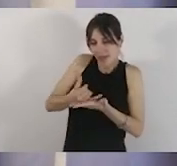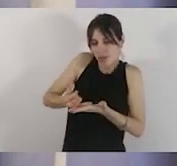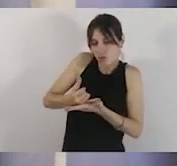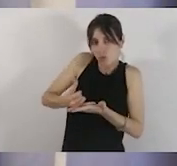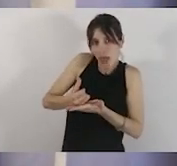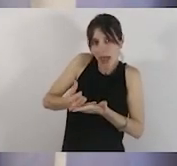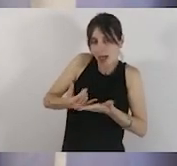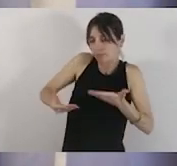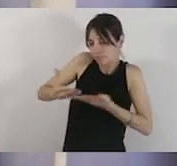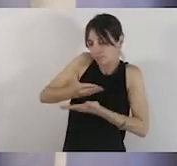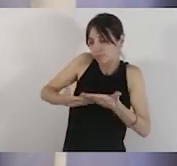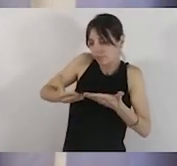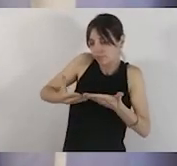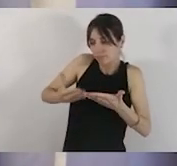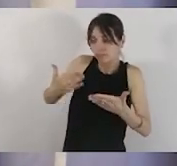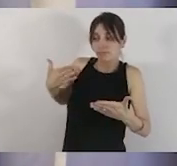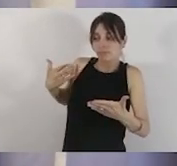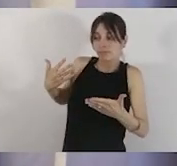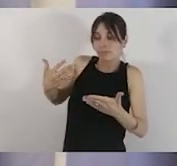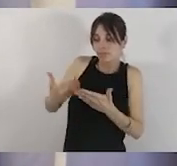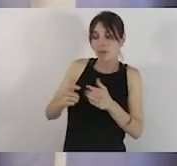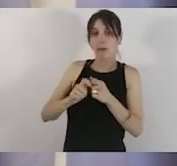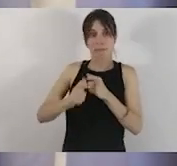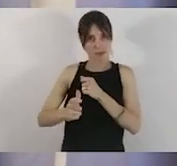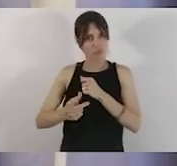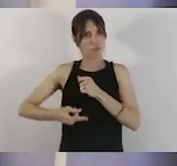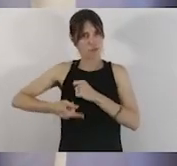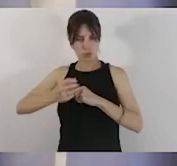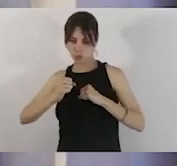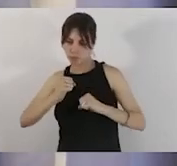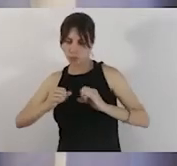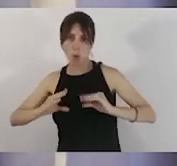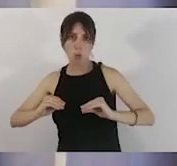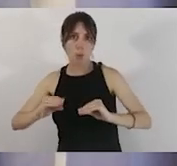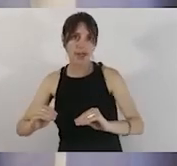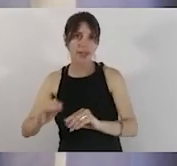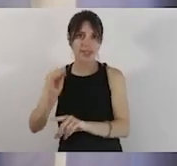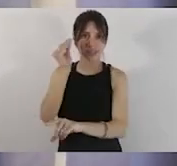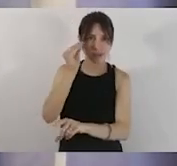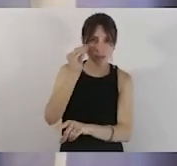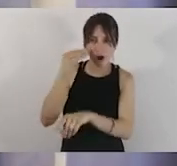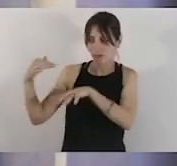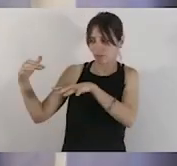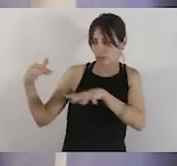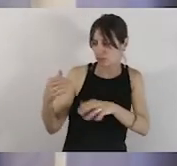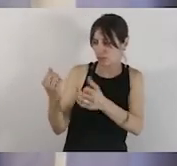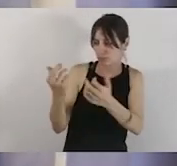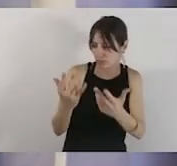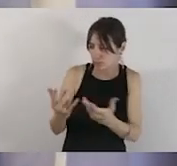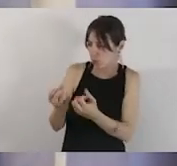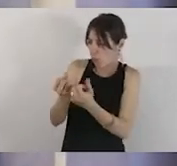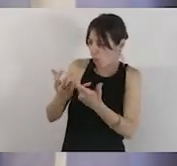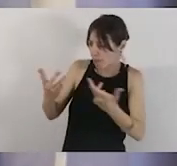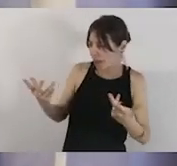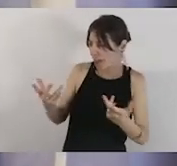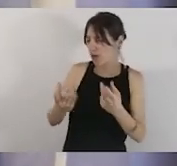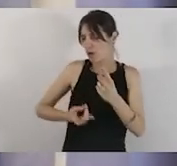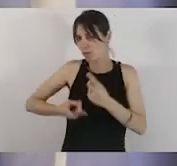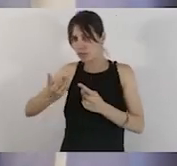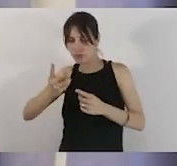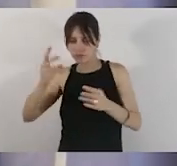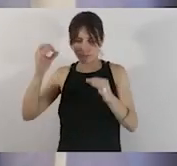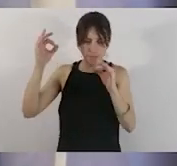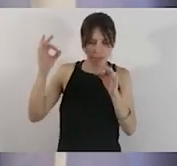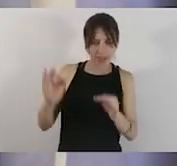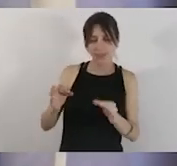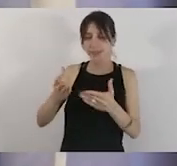dire, active et sérieuse de mesure de la fréquentation, de bien objectiver les choses, de mieux sensibiliser le public. Et puis j'espère que